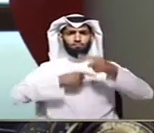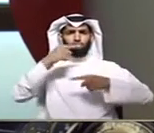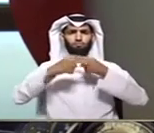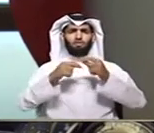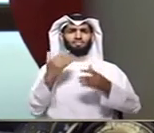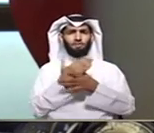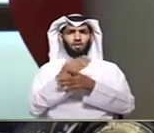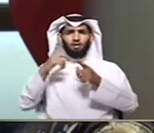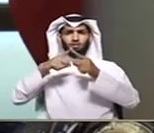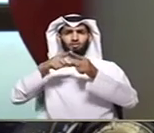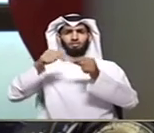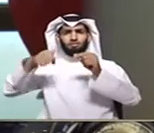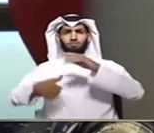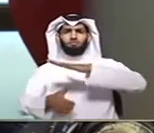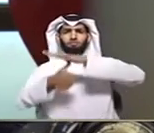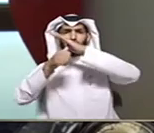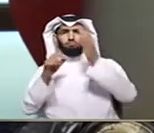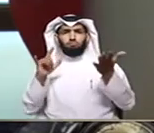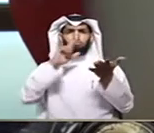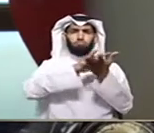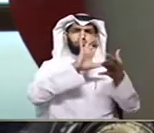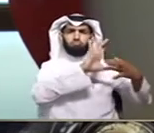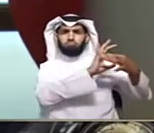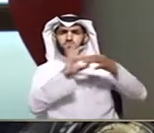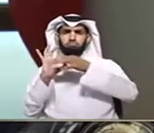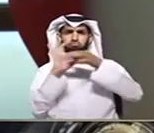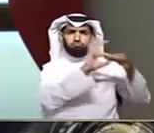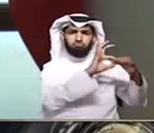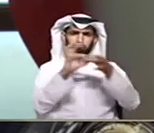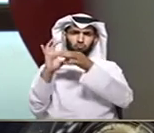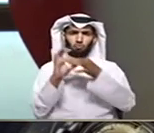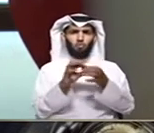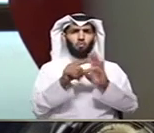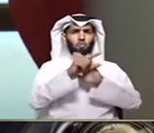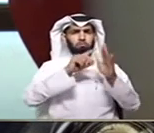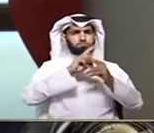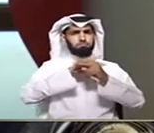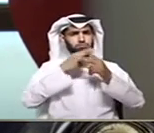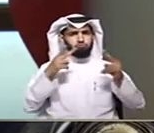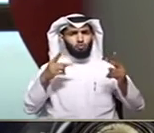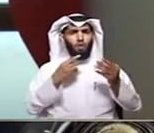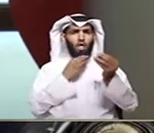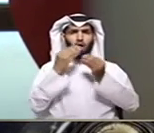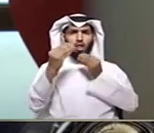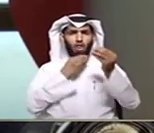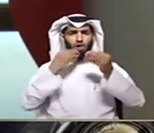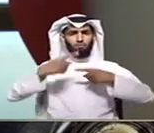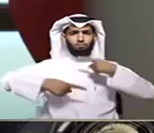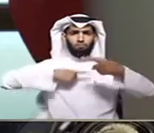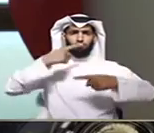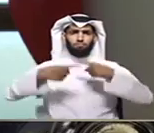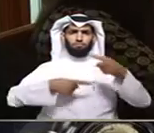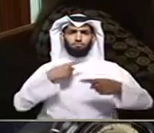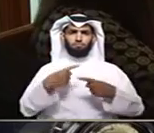أمريكا واللقاءات التي تجرى على مستويات مختلفة بين الأطراف المختلفة والمحادثات مستمرة على أكثر من